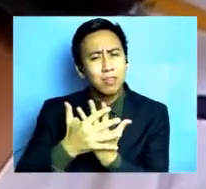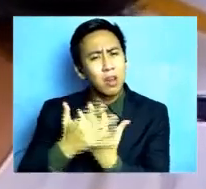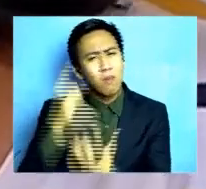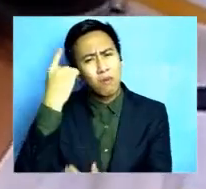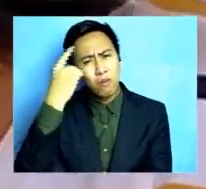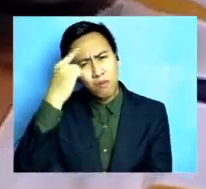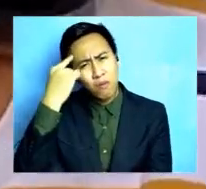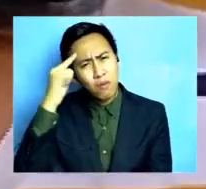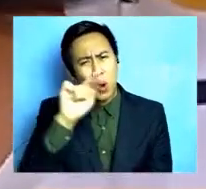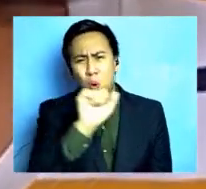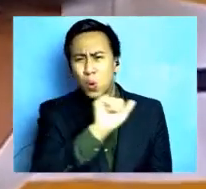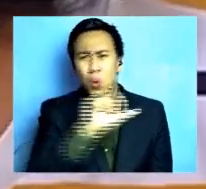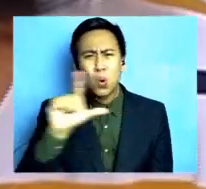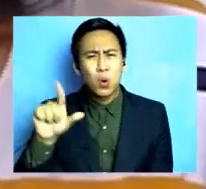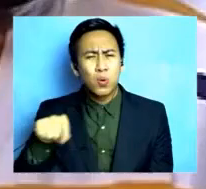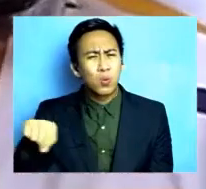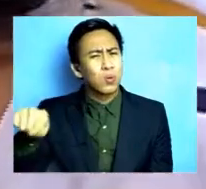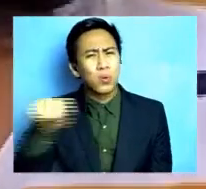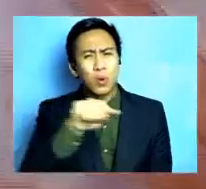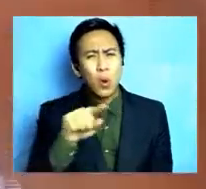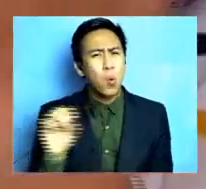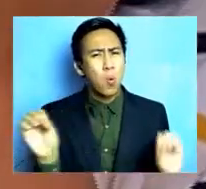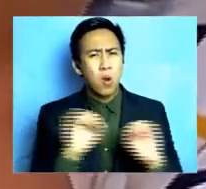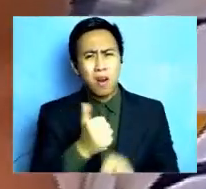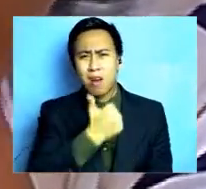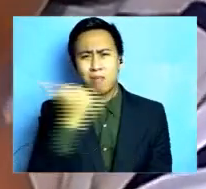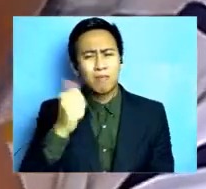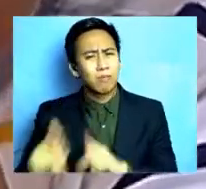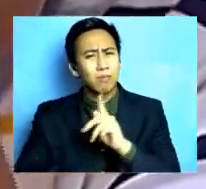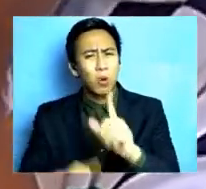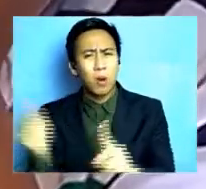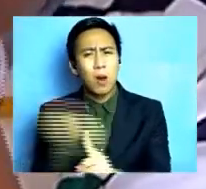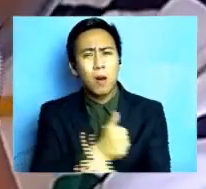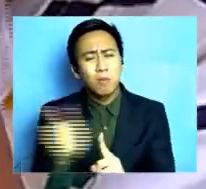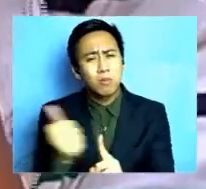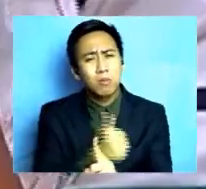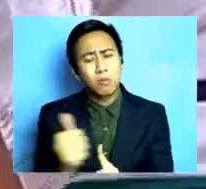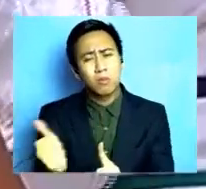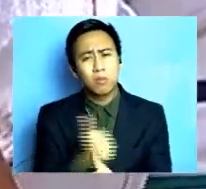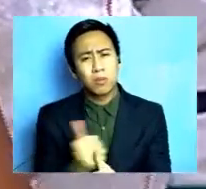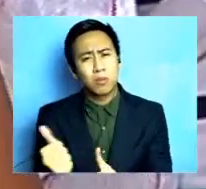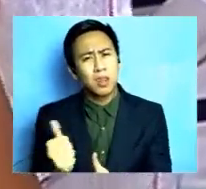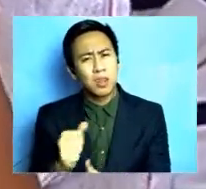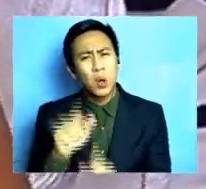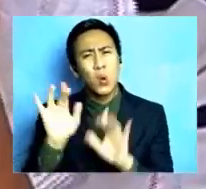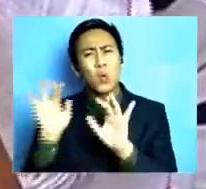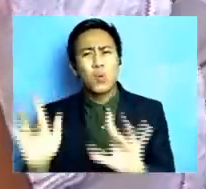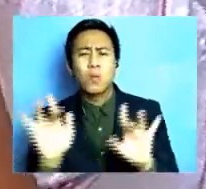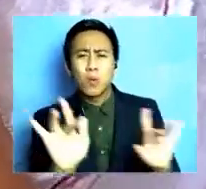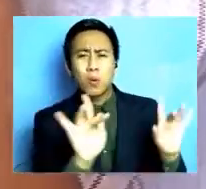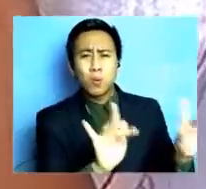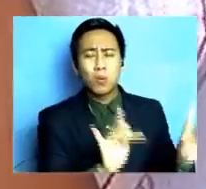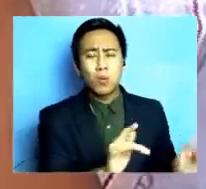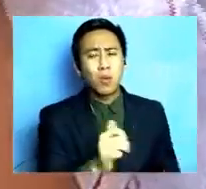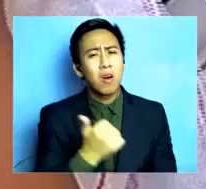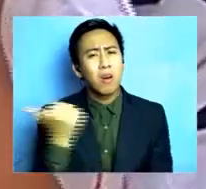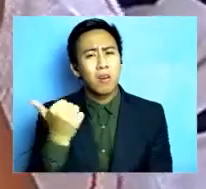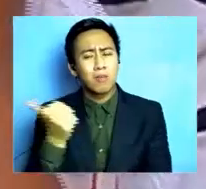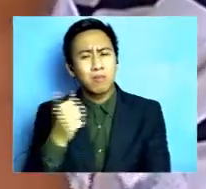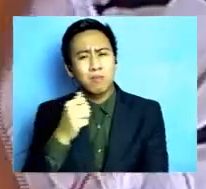kayong mapatay pa ulit. Dahil kawawa lang yung mga bata na madadali